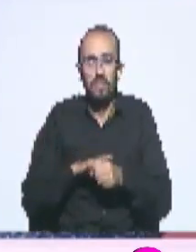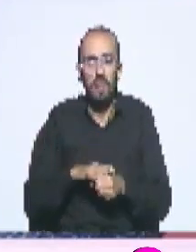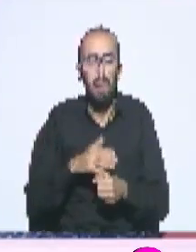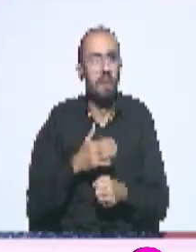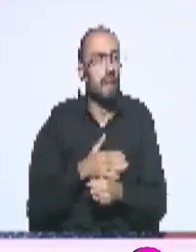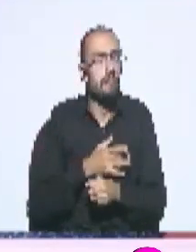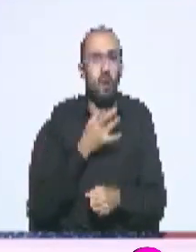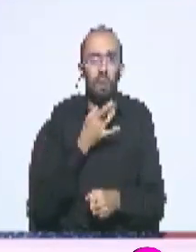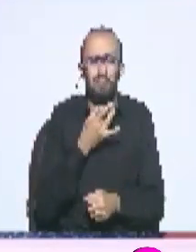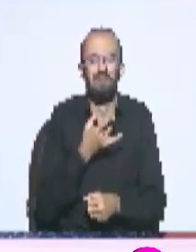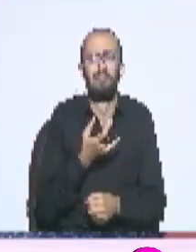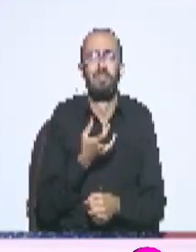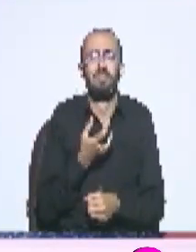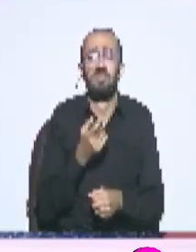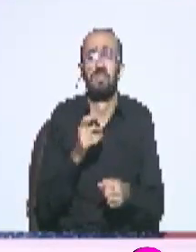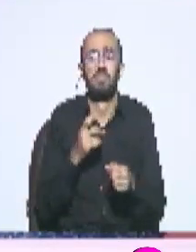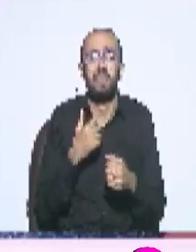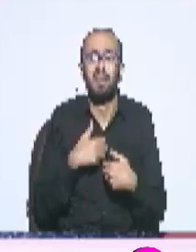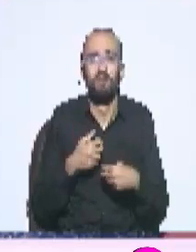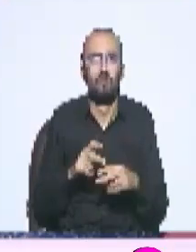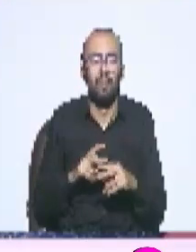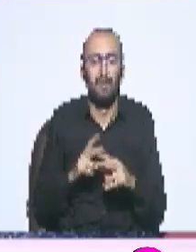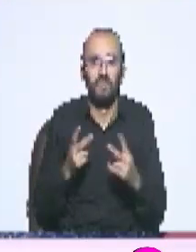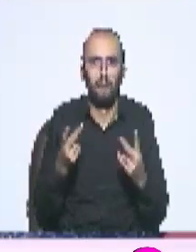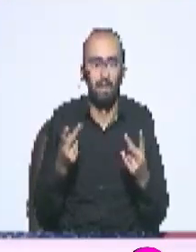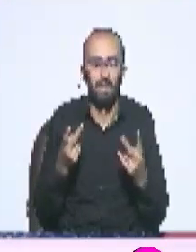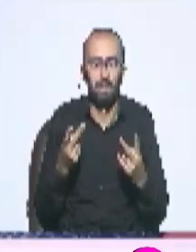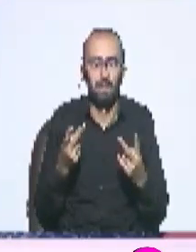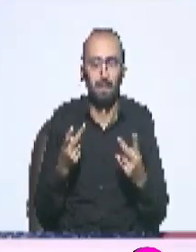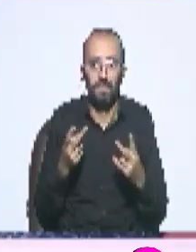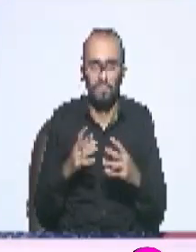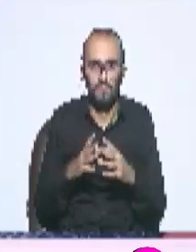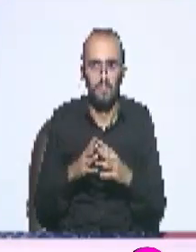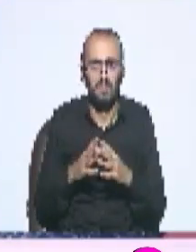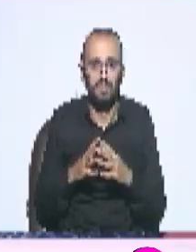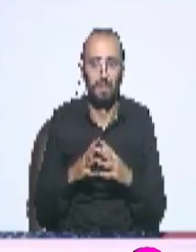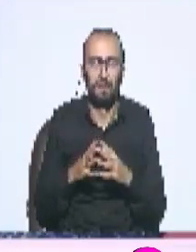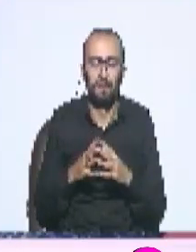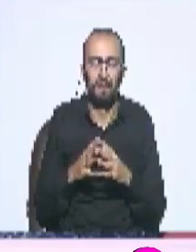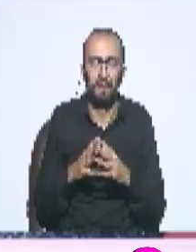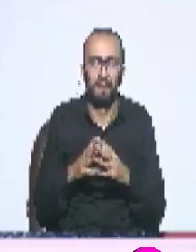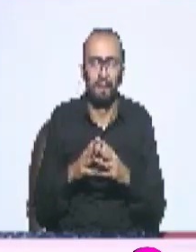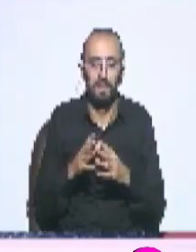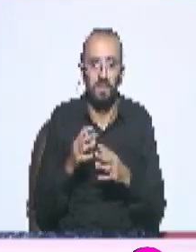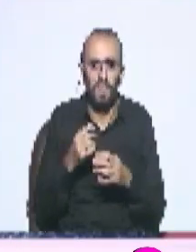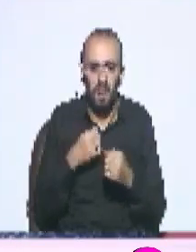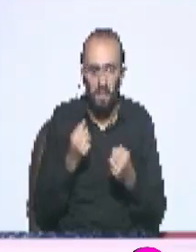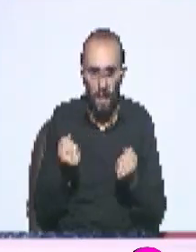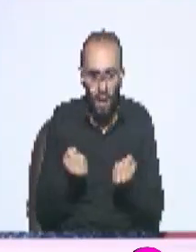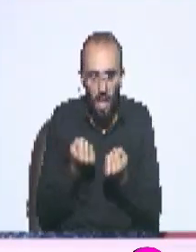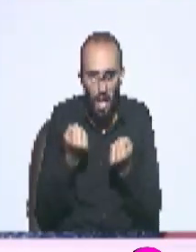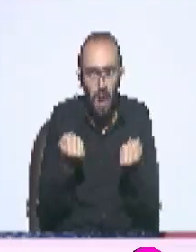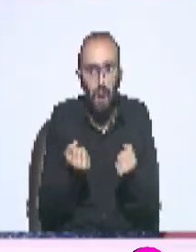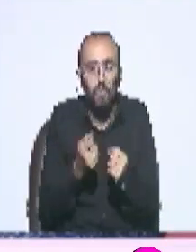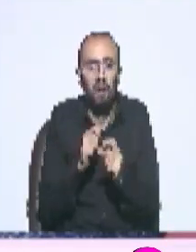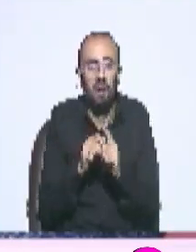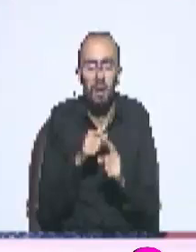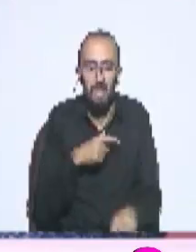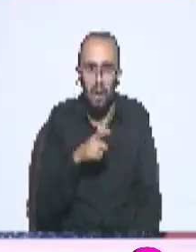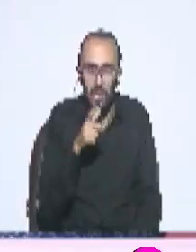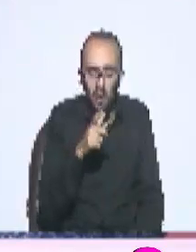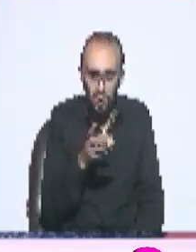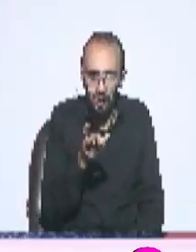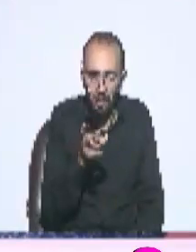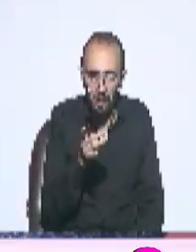تتعبه فبتبقى اول خطوه حاجه اسمها الاكن جنت ان انا ابتدي اعمل ليستين وابتدي اقر